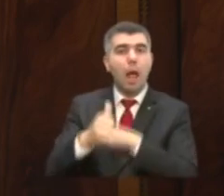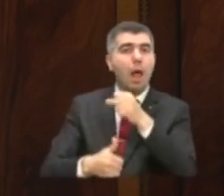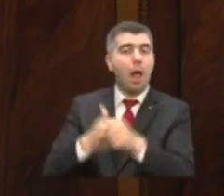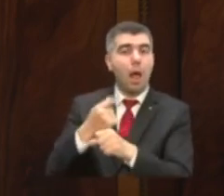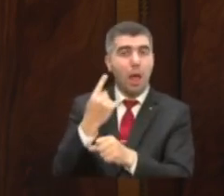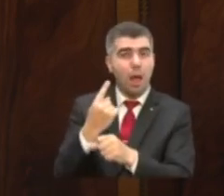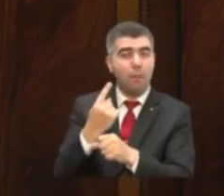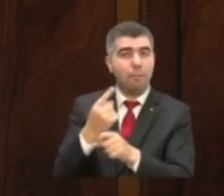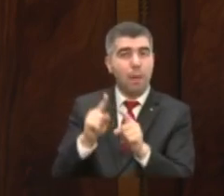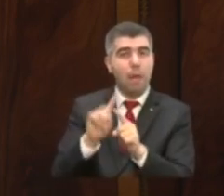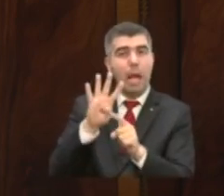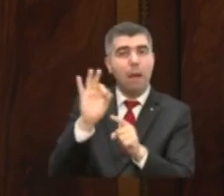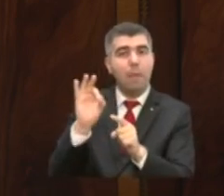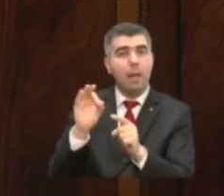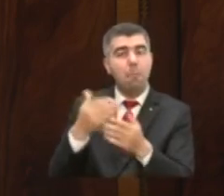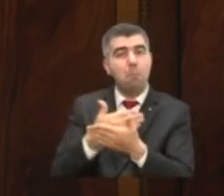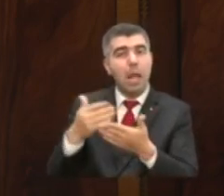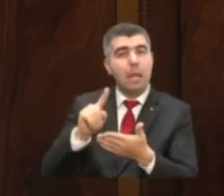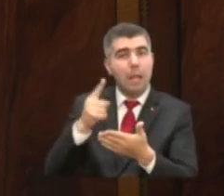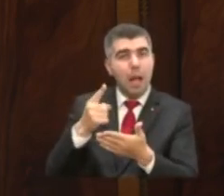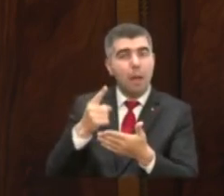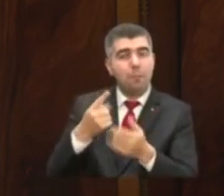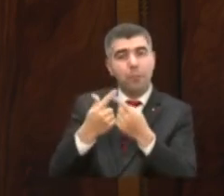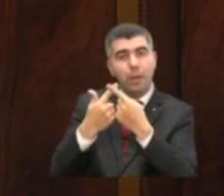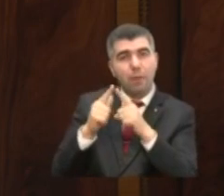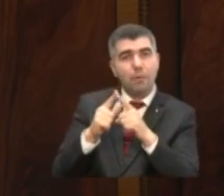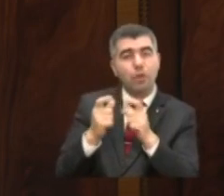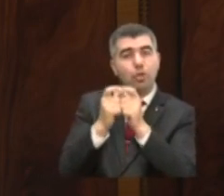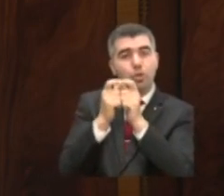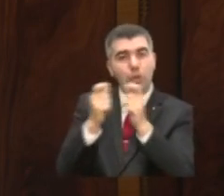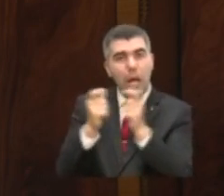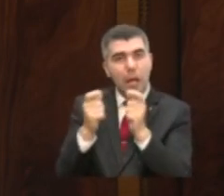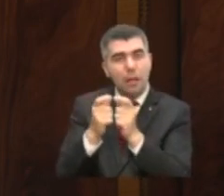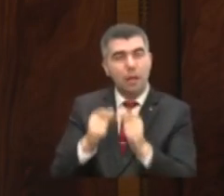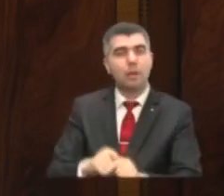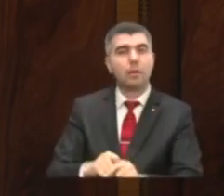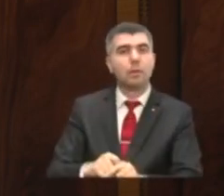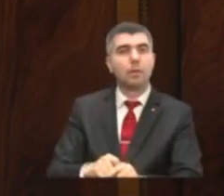40 مليار درهم، غادي نحاول ما أمكن نعطي المنافس كبير للمقاولات